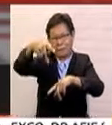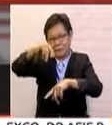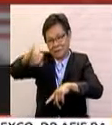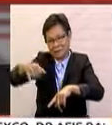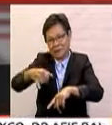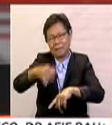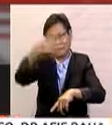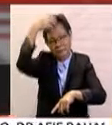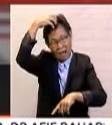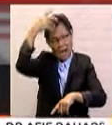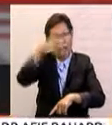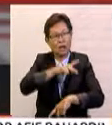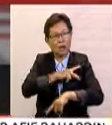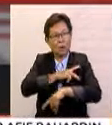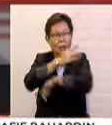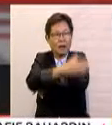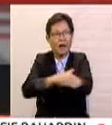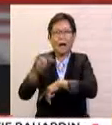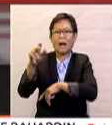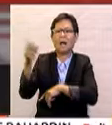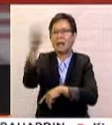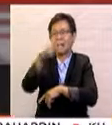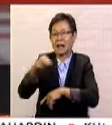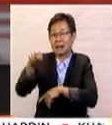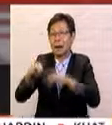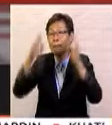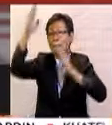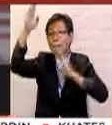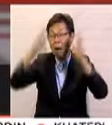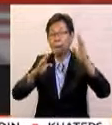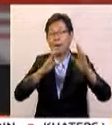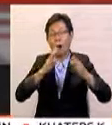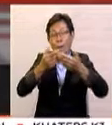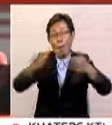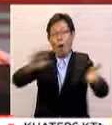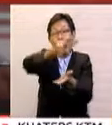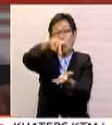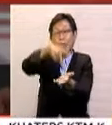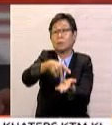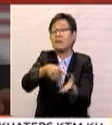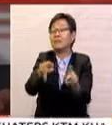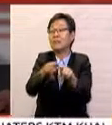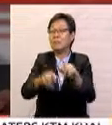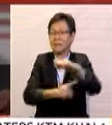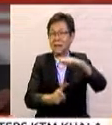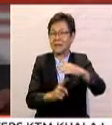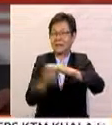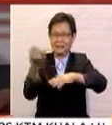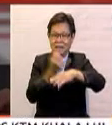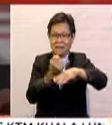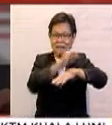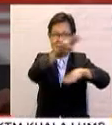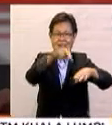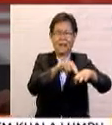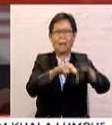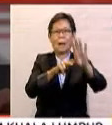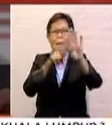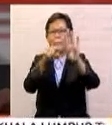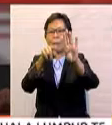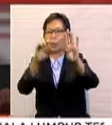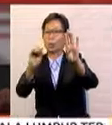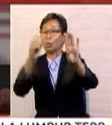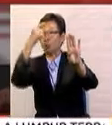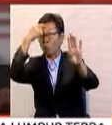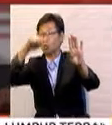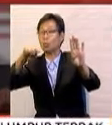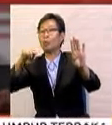Jaya, Selangor. Ketua Negara Grab Malaysia, Sean Goh, berkata pembukaan pusat itu selari dengan Dasar Industri Nasional 4.0